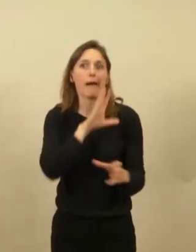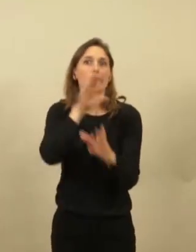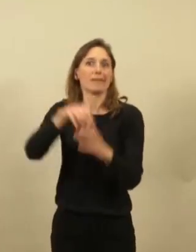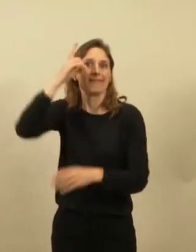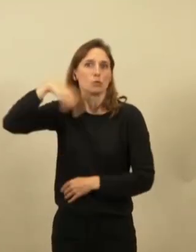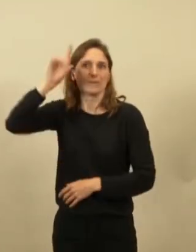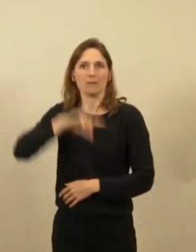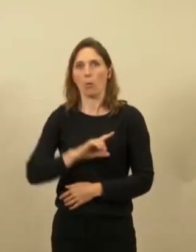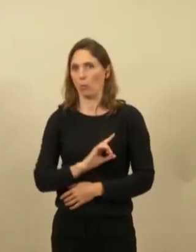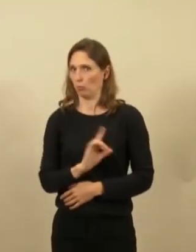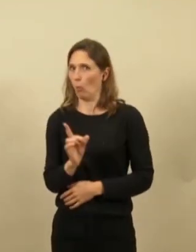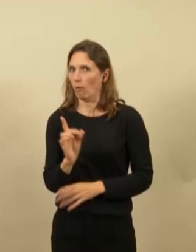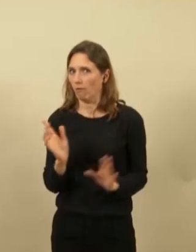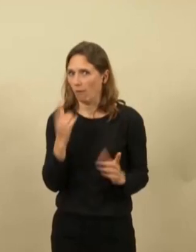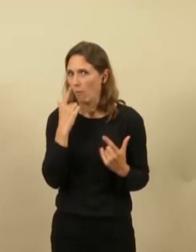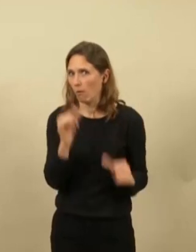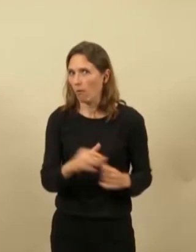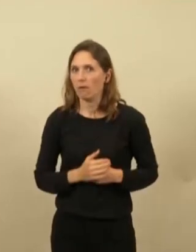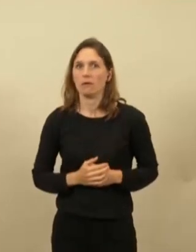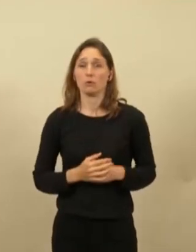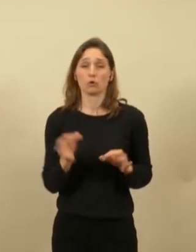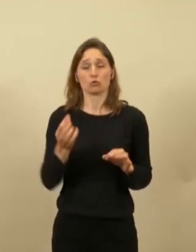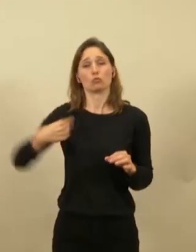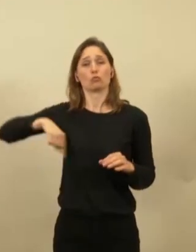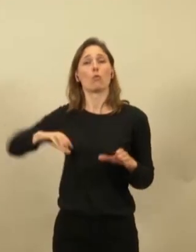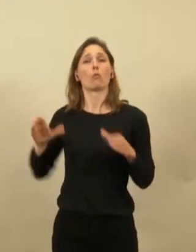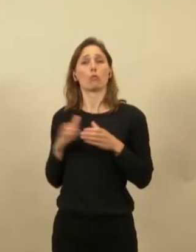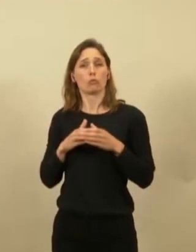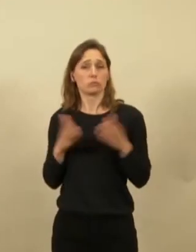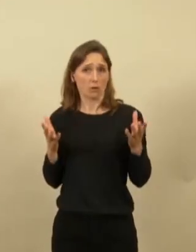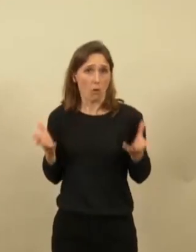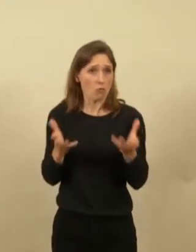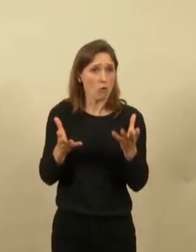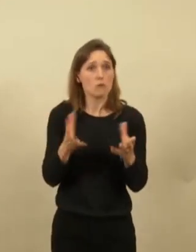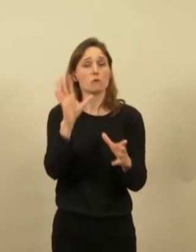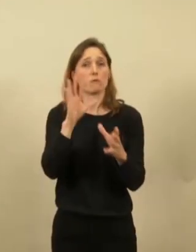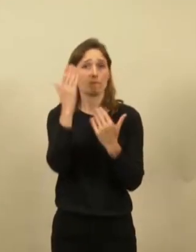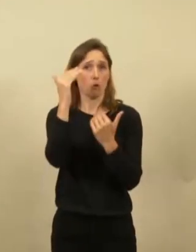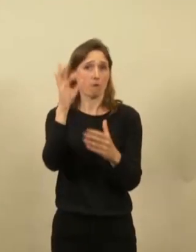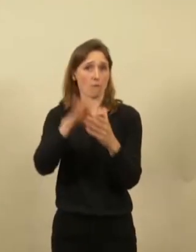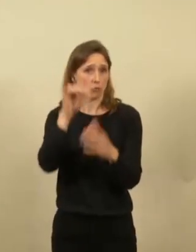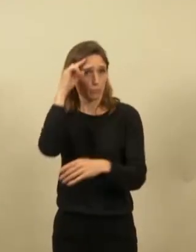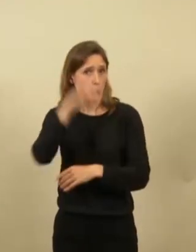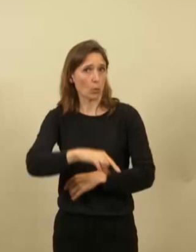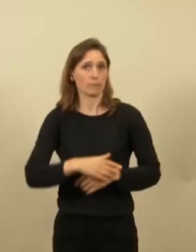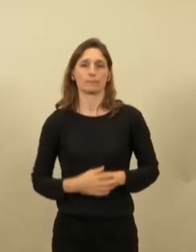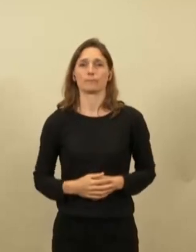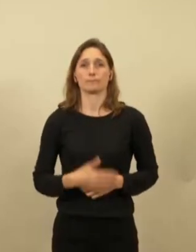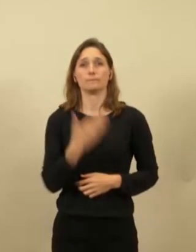et donc voilà le la position de notre groupe est de voter favorablement à ce vœu merci